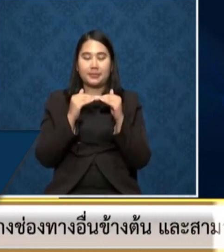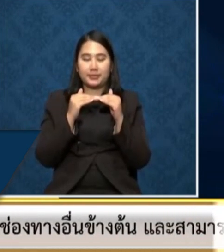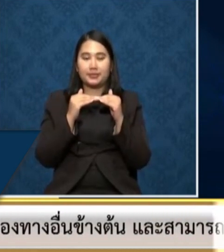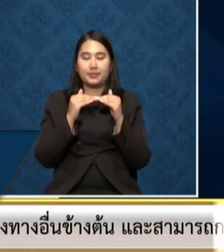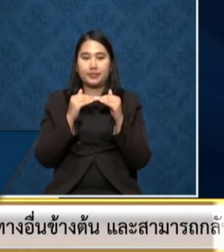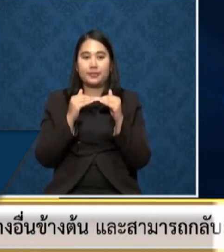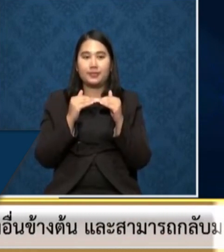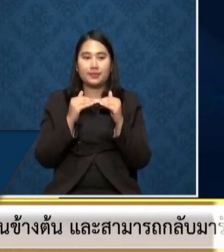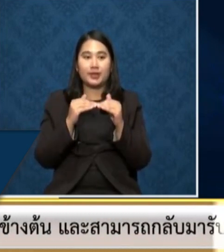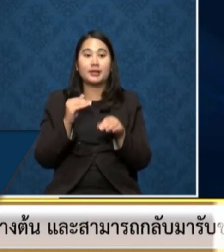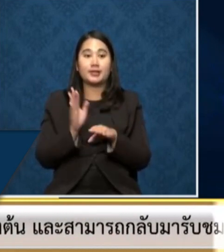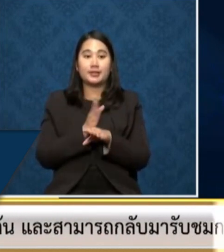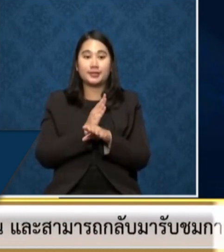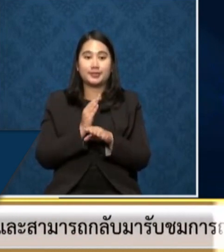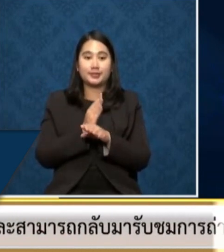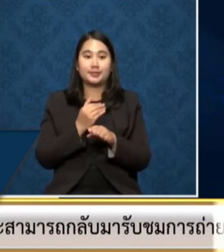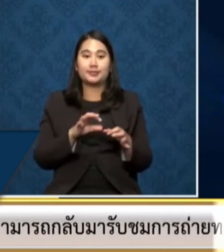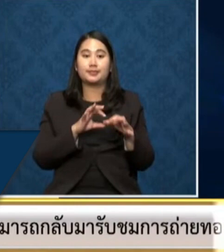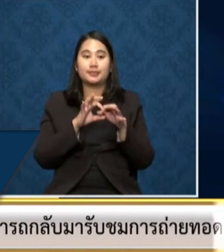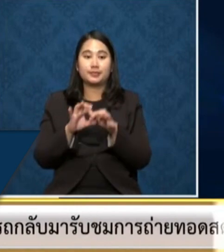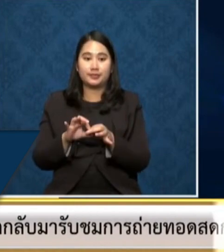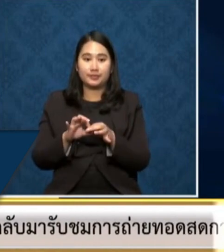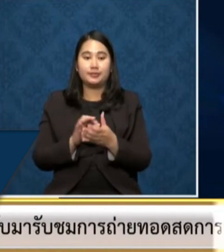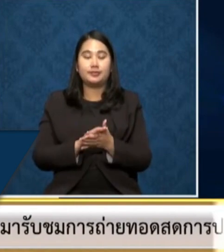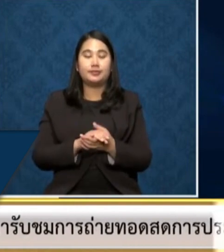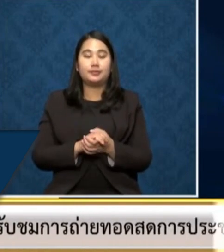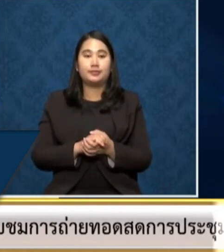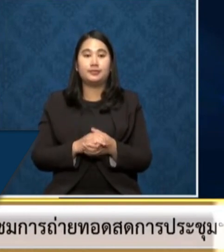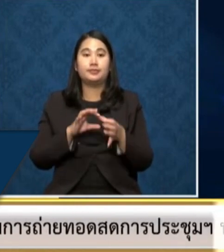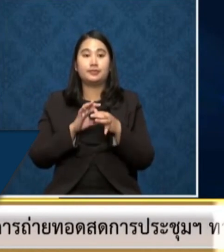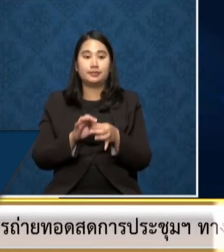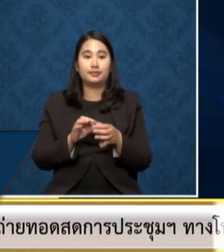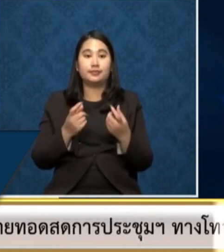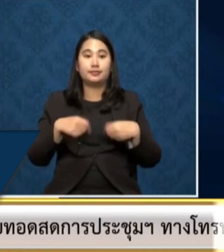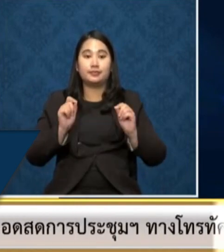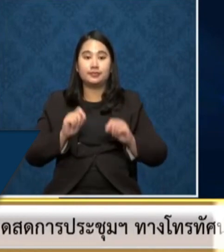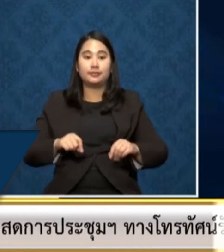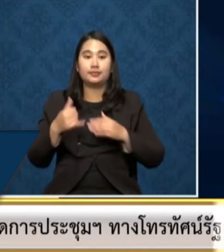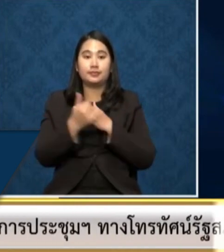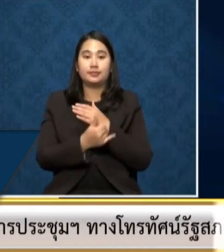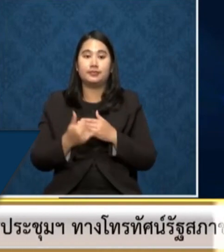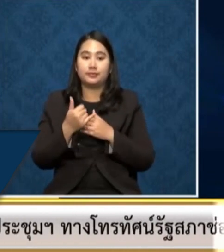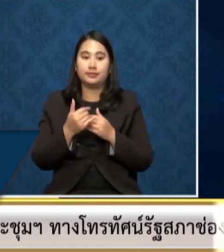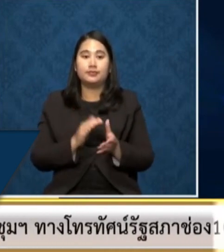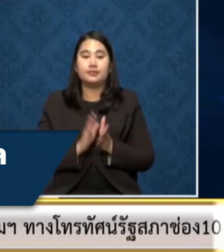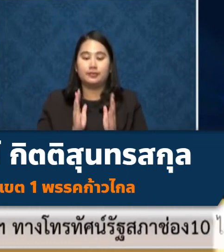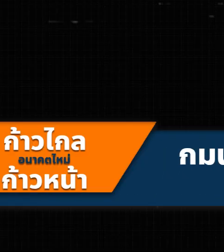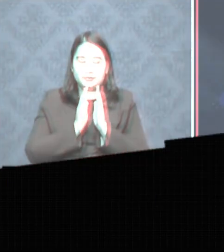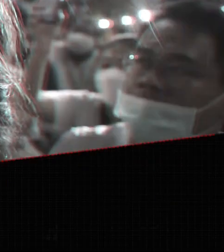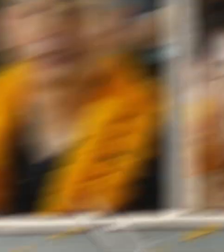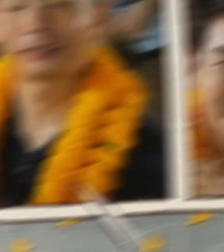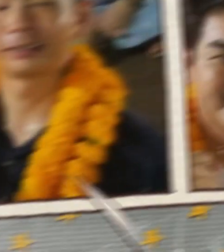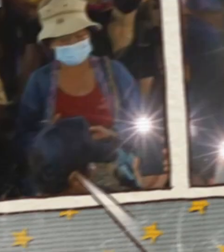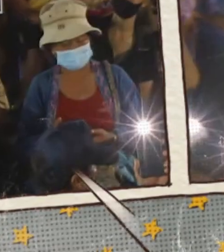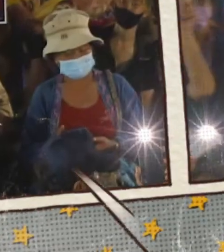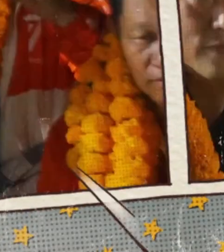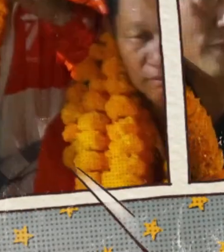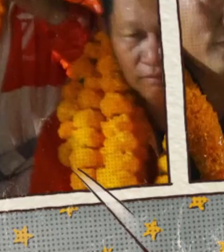ประมงและกิจการต่อเนื่องและสอดรับกับพันธกรณีระหว่างประเทศขอบคุณ